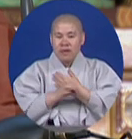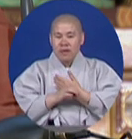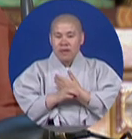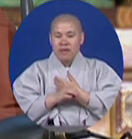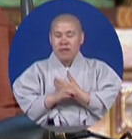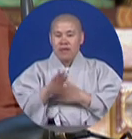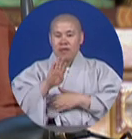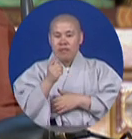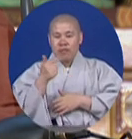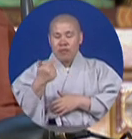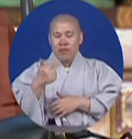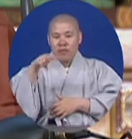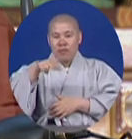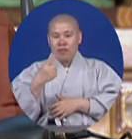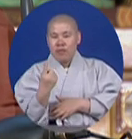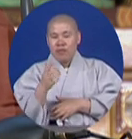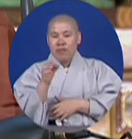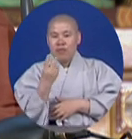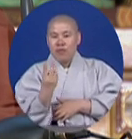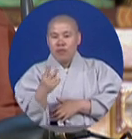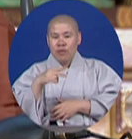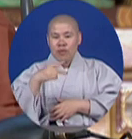번조 요동해서